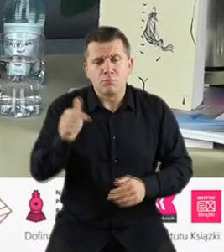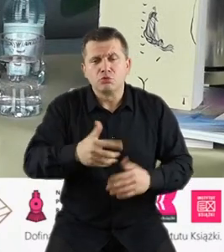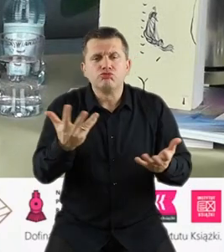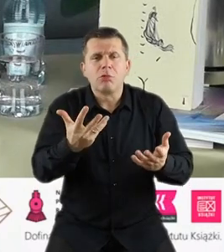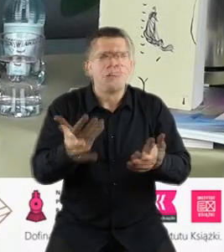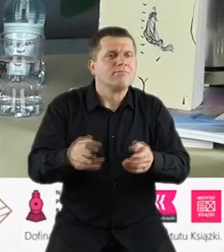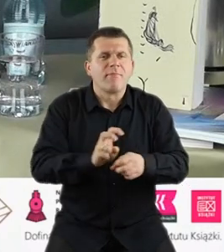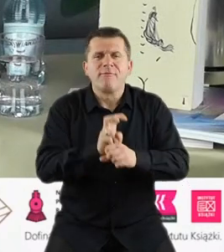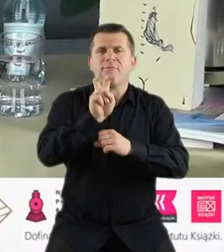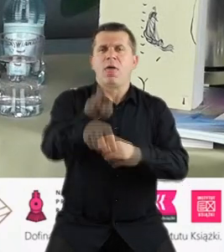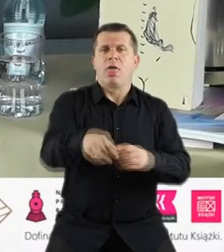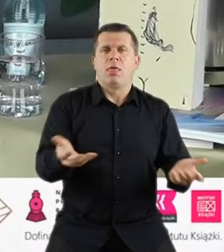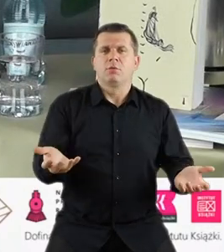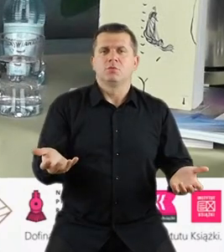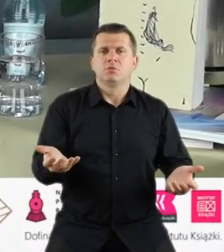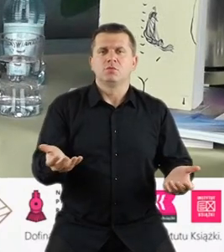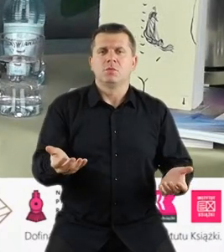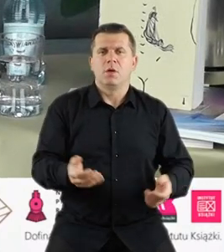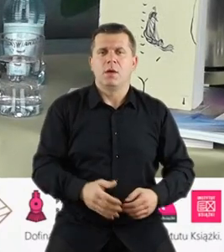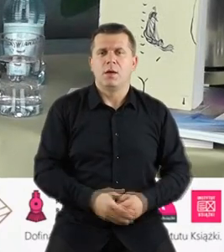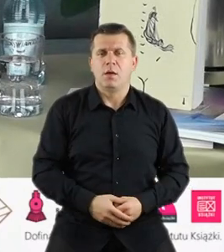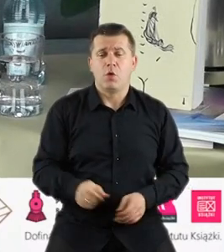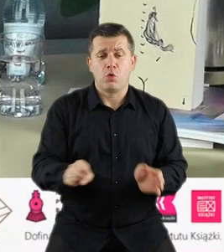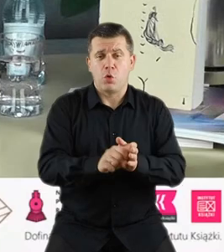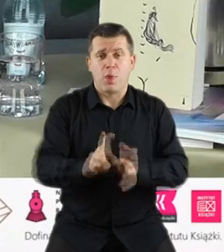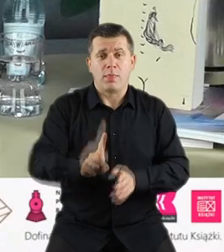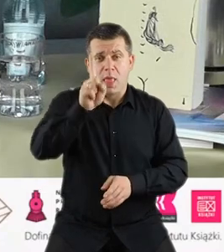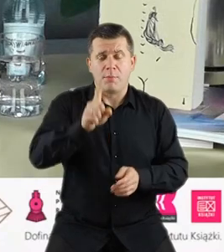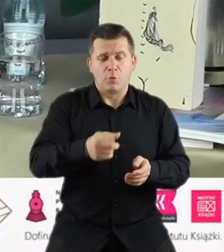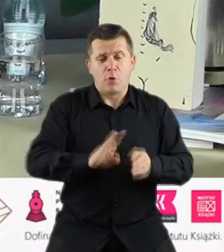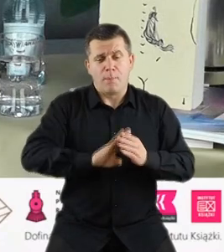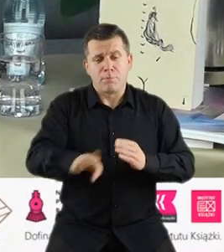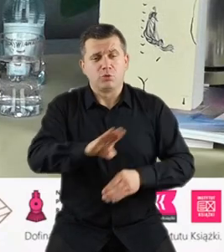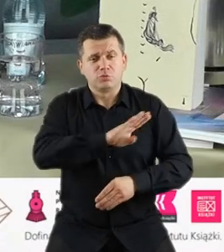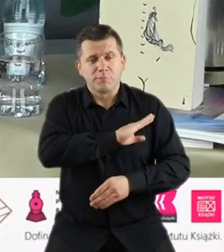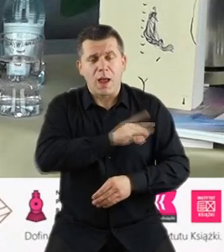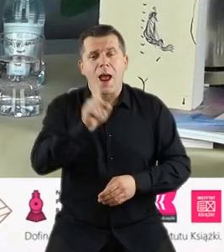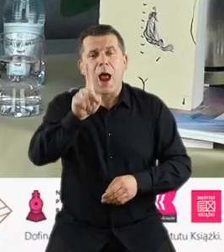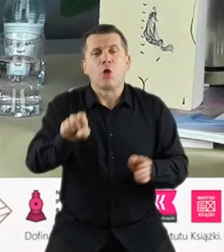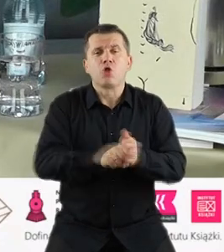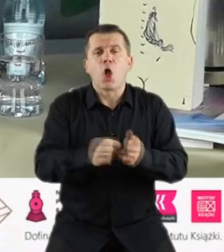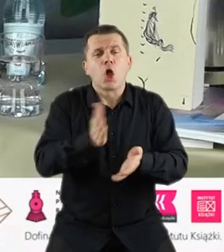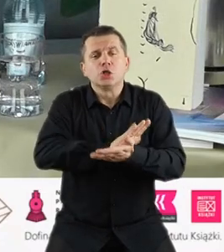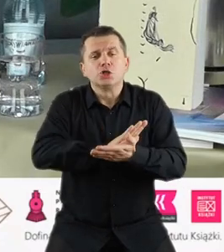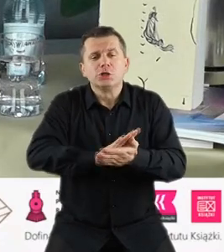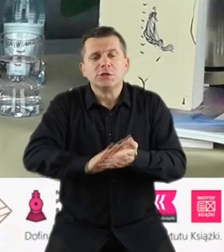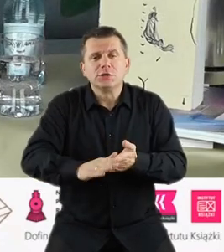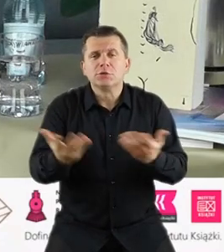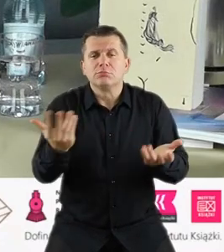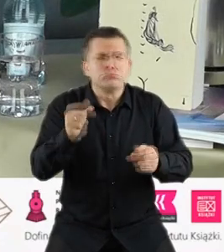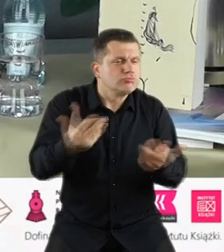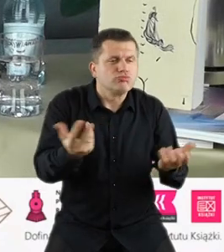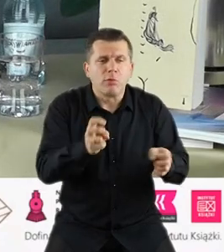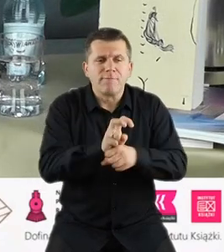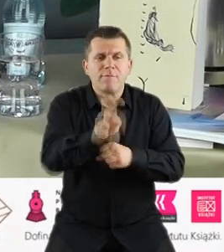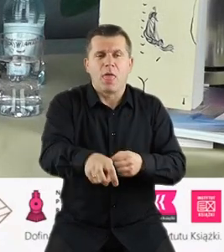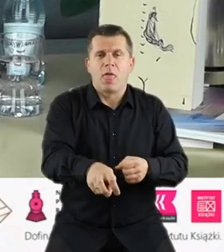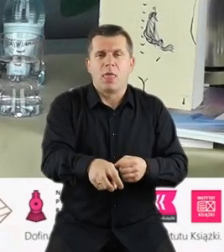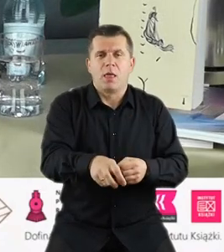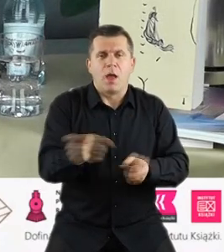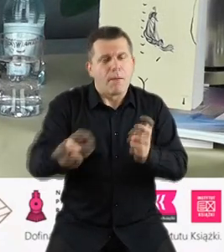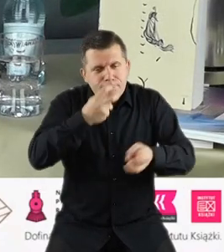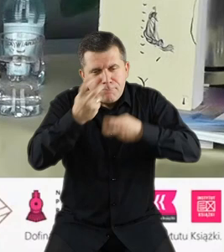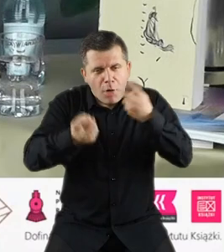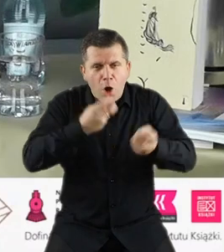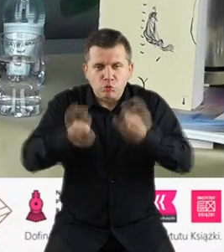gdzieś do niego wejście. Prawda? Do nieba idzie się po śmierć, ale do czyśćca musi być gdzieś wejście. No i zaczęły